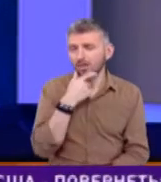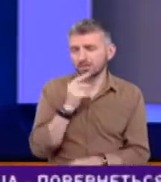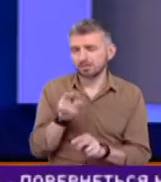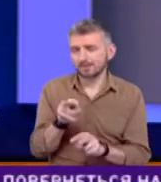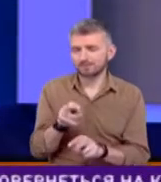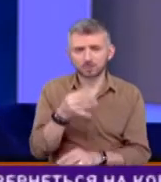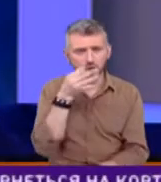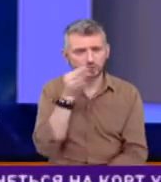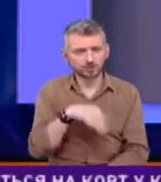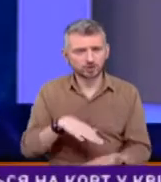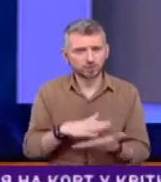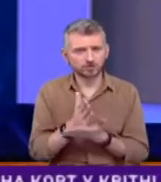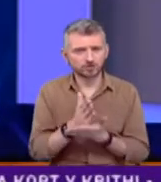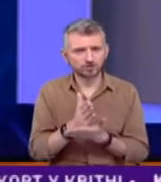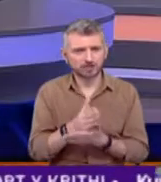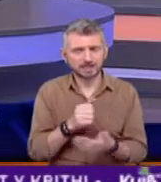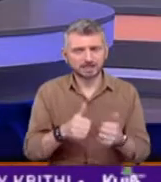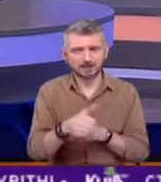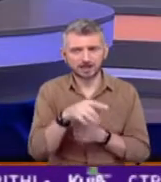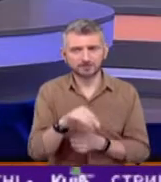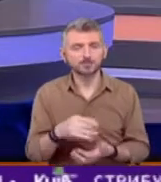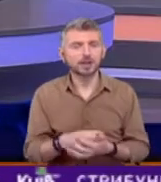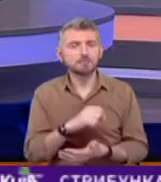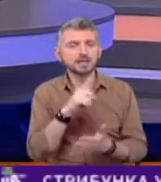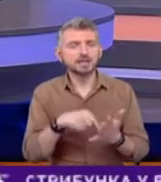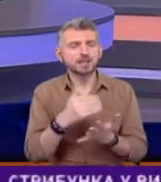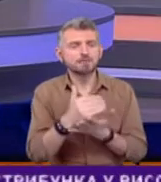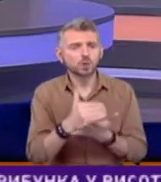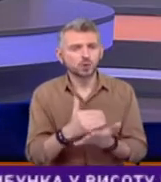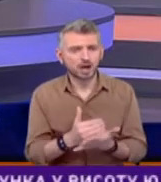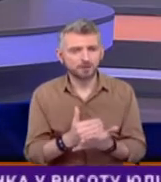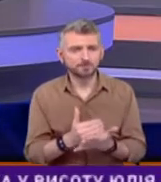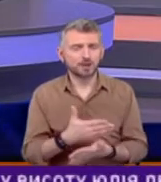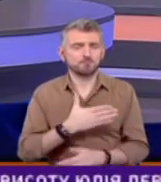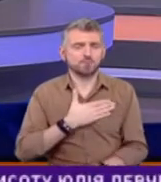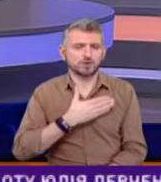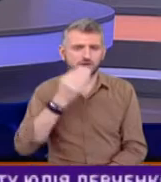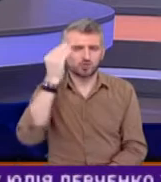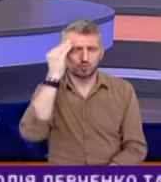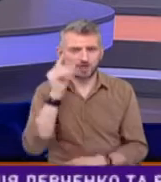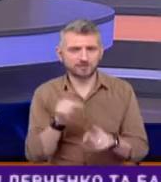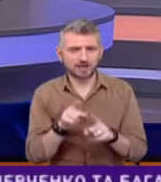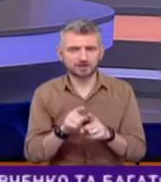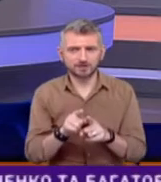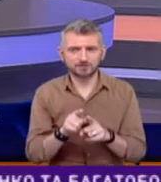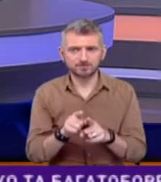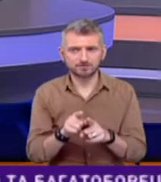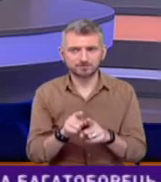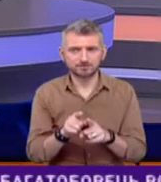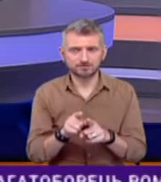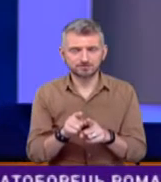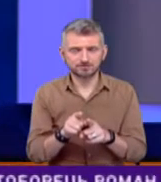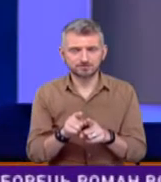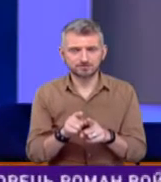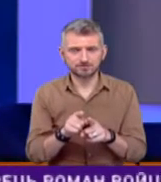Спостерігаю. Досвідчені політичні лідери. Питання програм. Моя думка все-таки, якщо спиратися